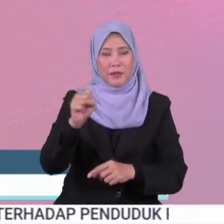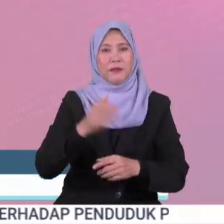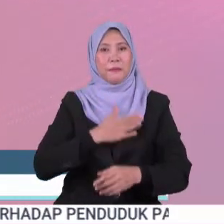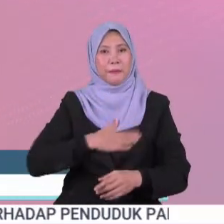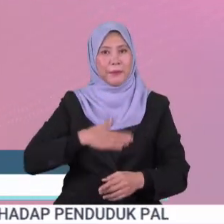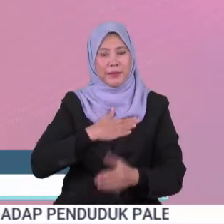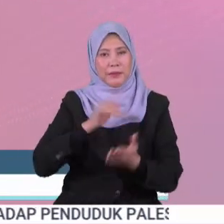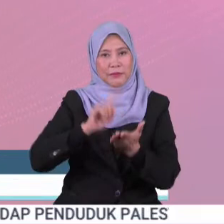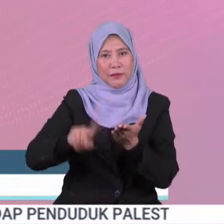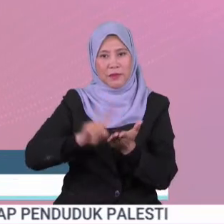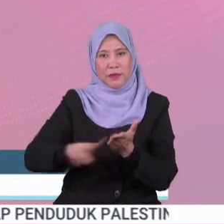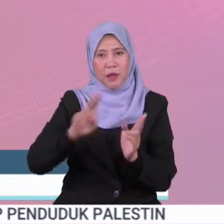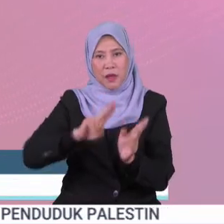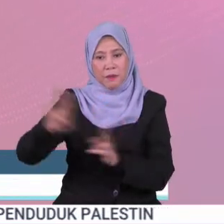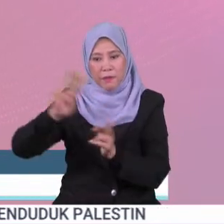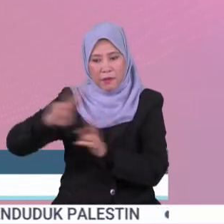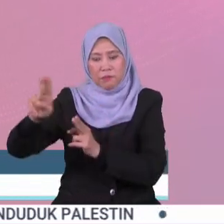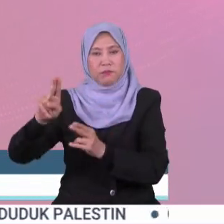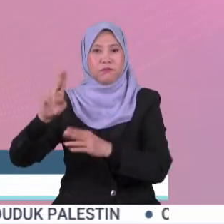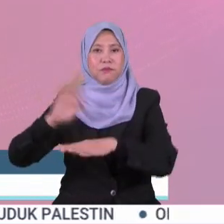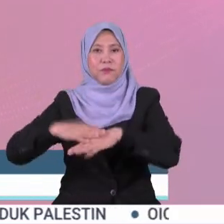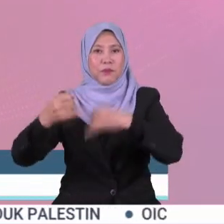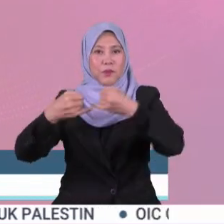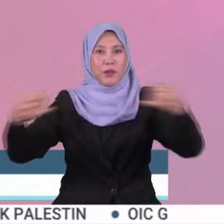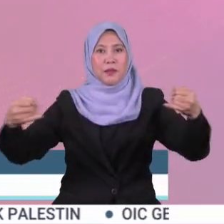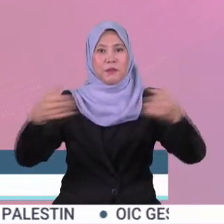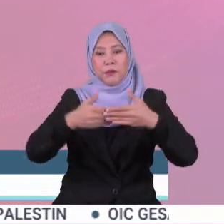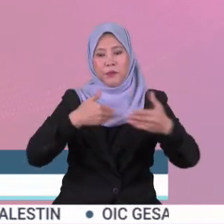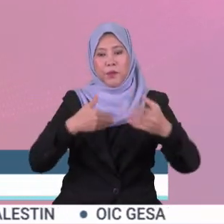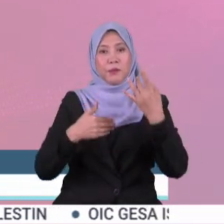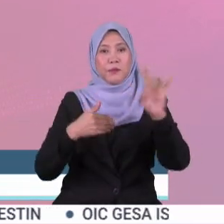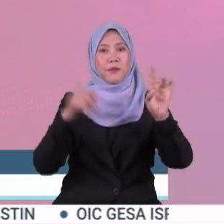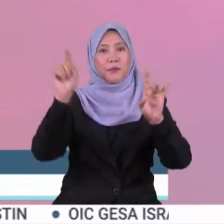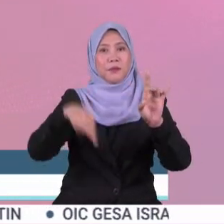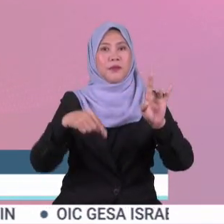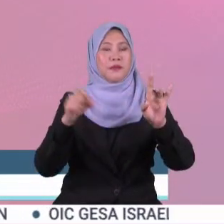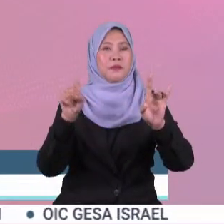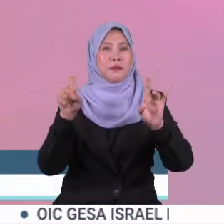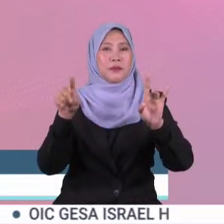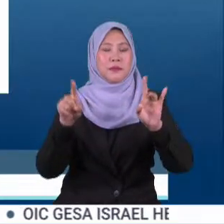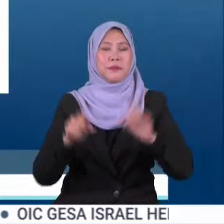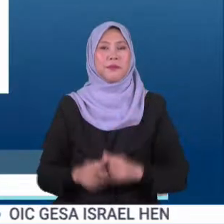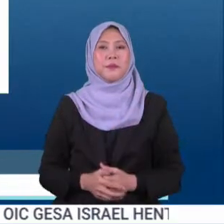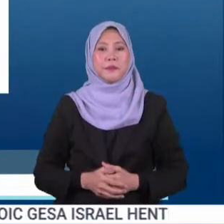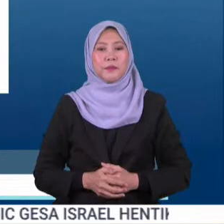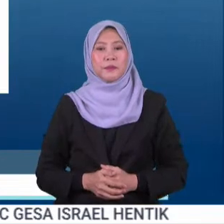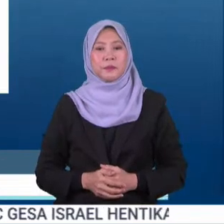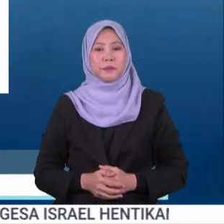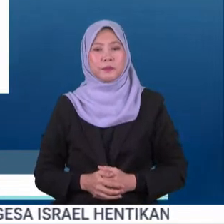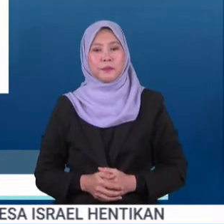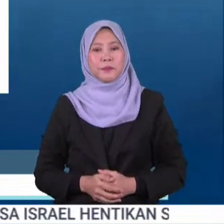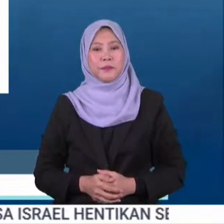segera mengemaskini maklumat penyewaan secara dalam talian sebelum 18 November depan.